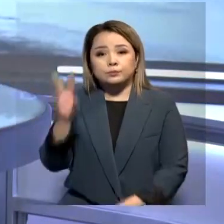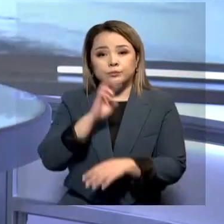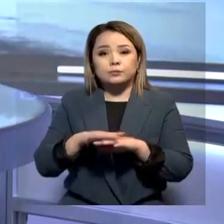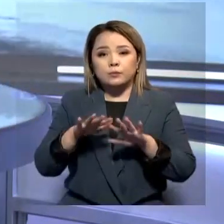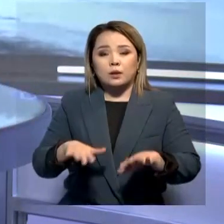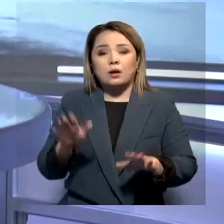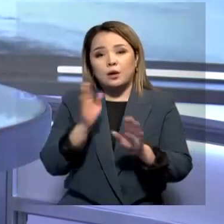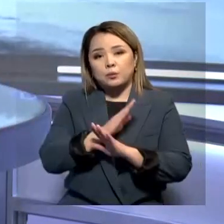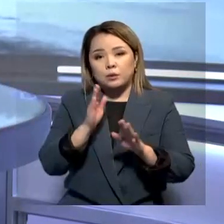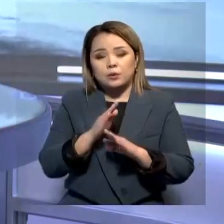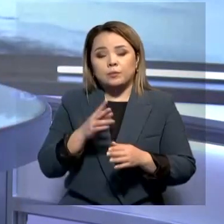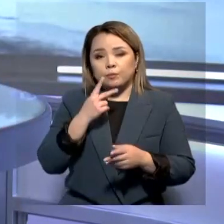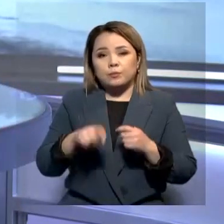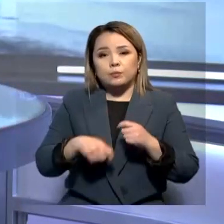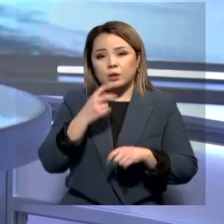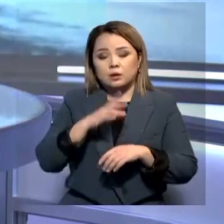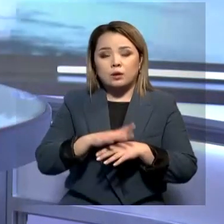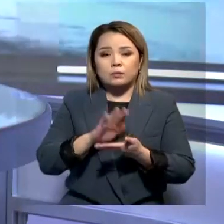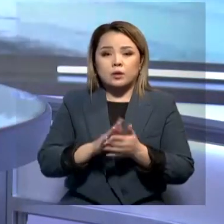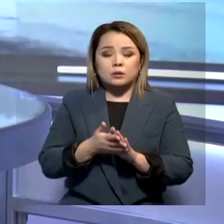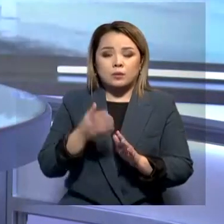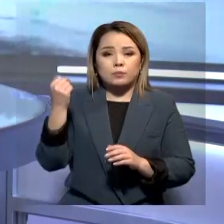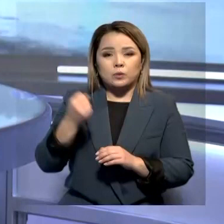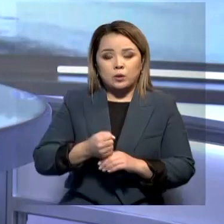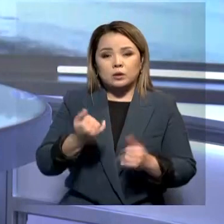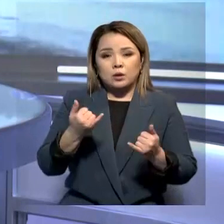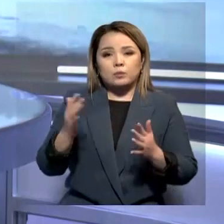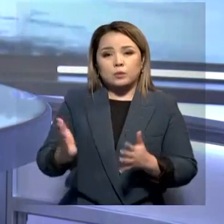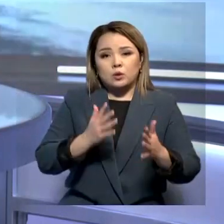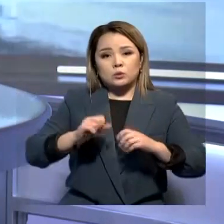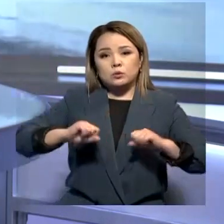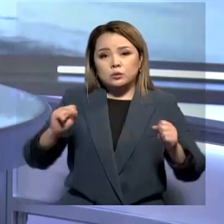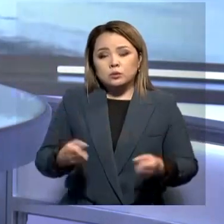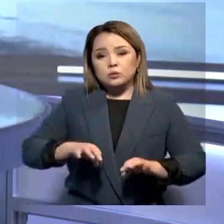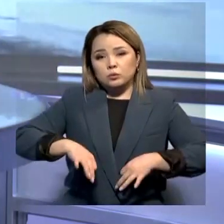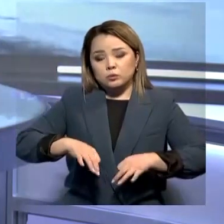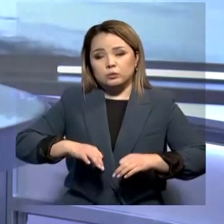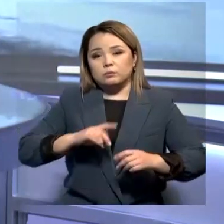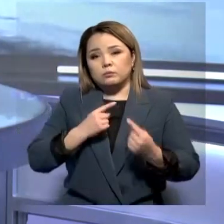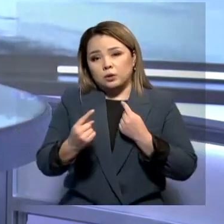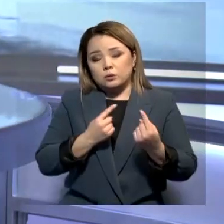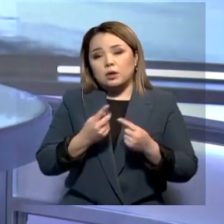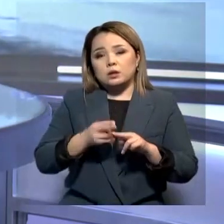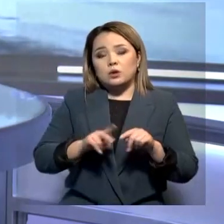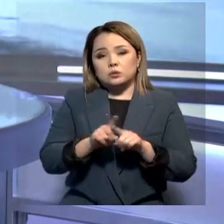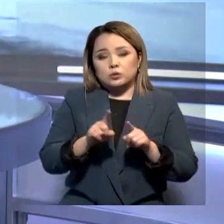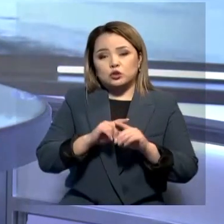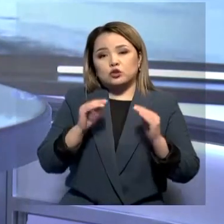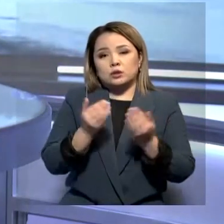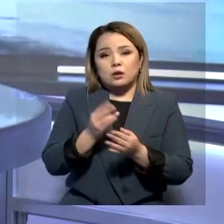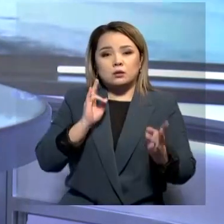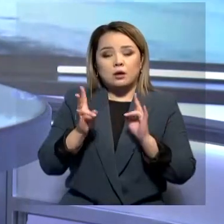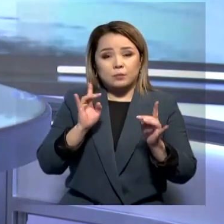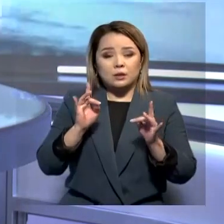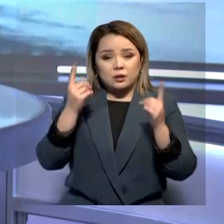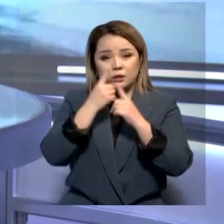Елімізде ауа райы бұзылды. Күннің күрт суытуы мен бораннан бірнеше өңірде көлік қозғалысына шектеу қойылды. Дабылды ескертуге